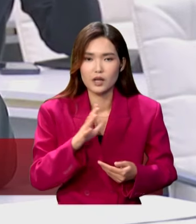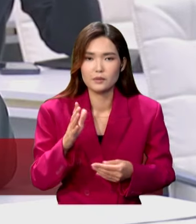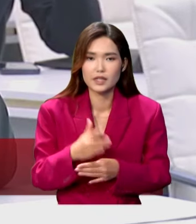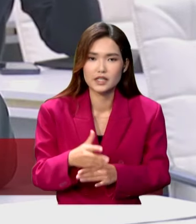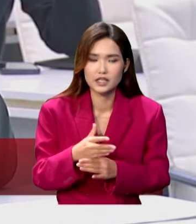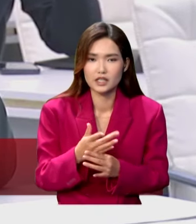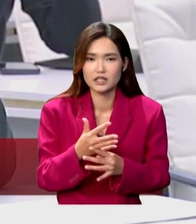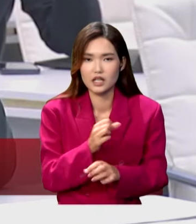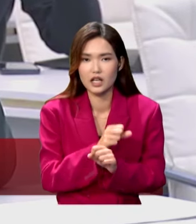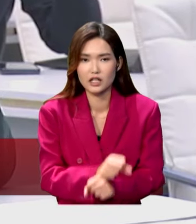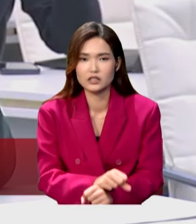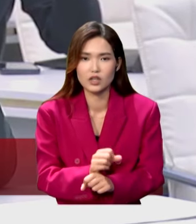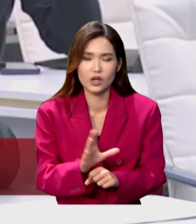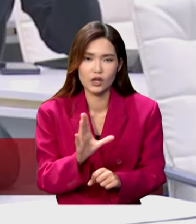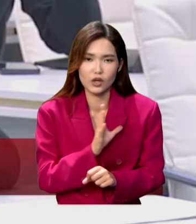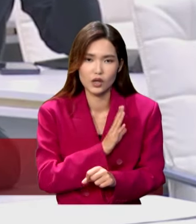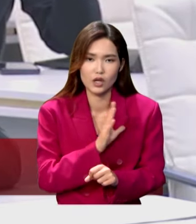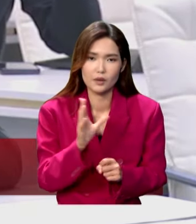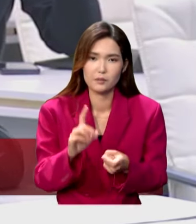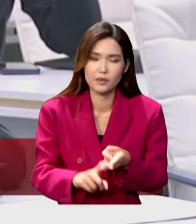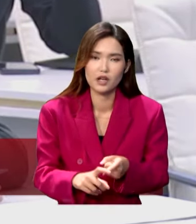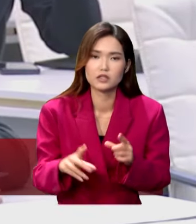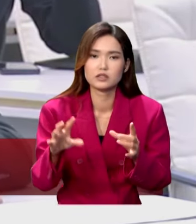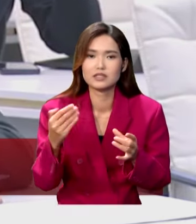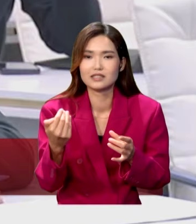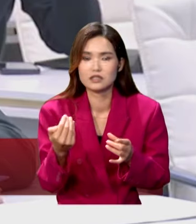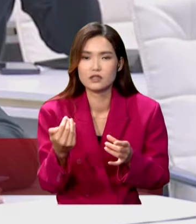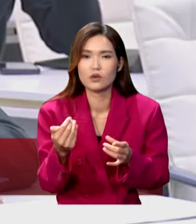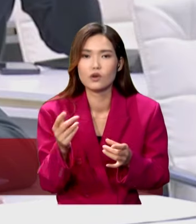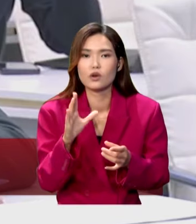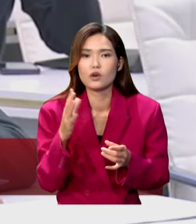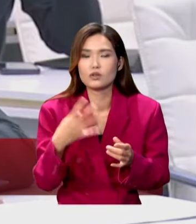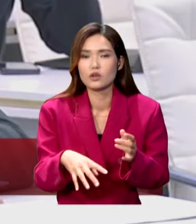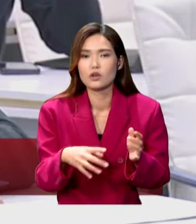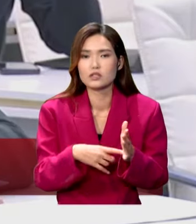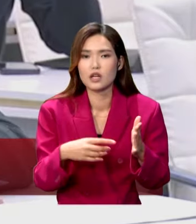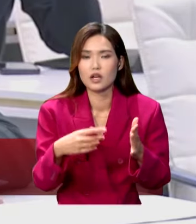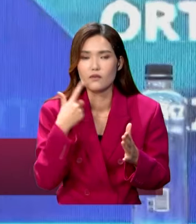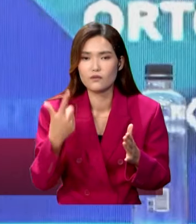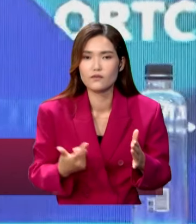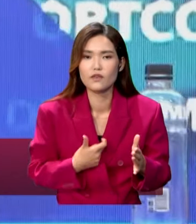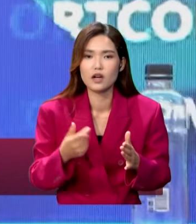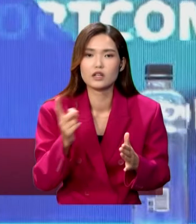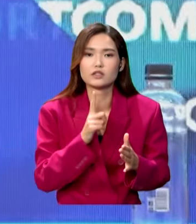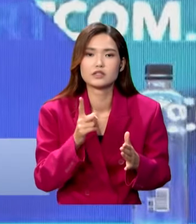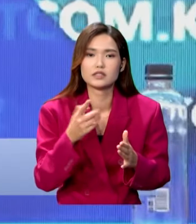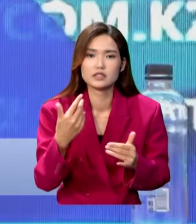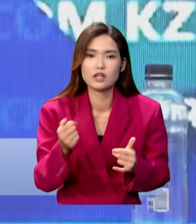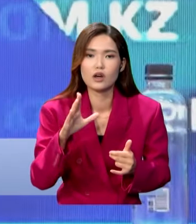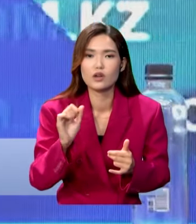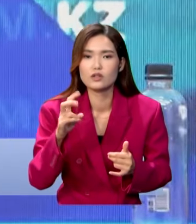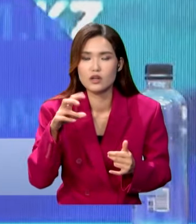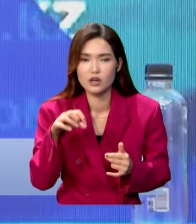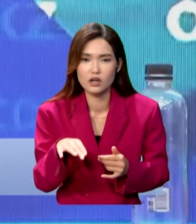приостановлены которые они уже успели А вообще за все 40 с чем-то тысяч военно слуша которые служат Солдаты Я только про